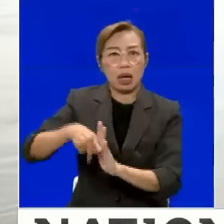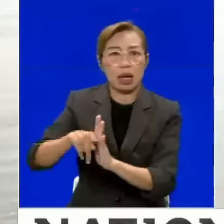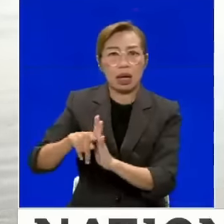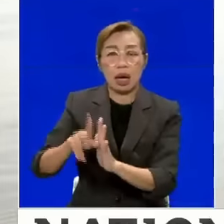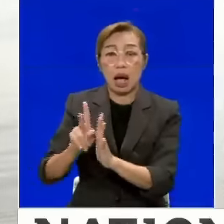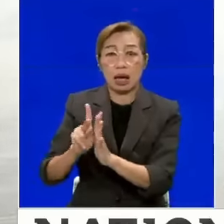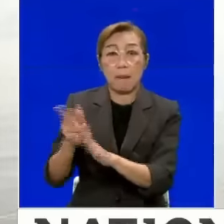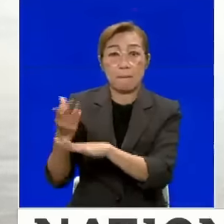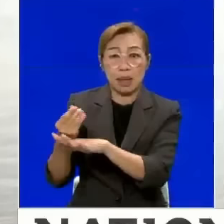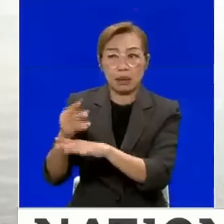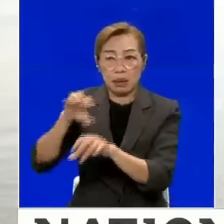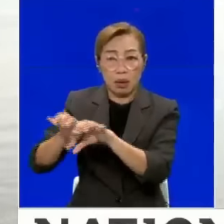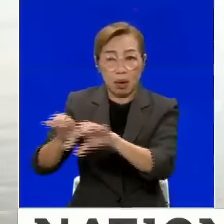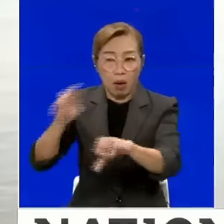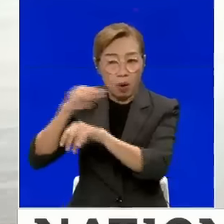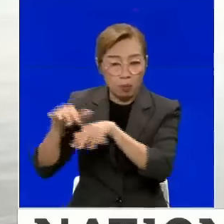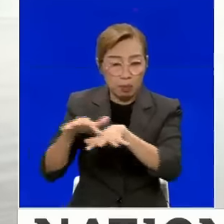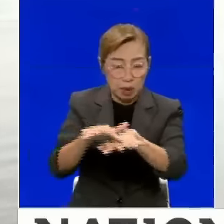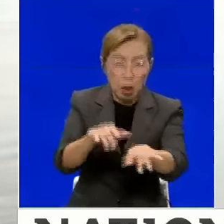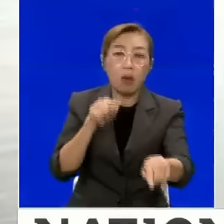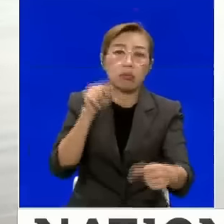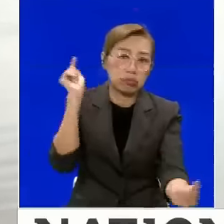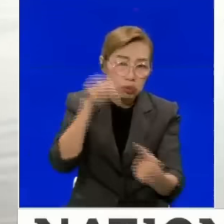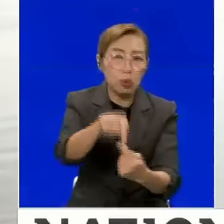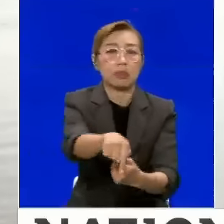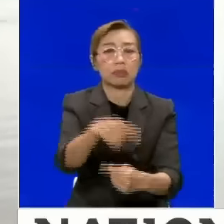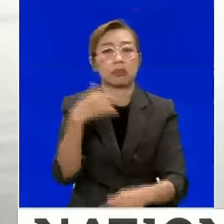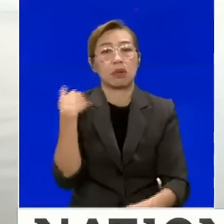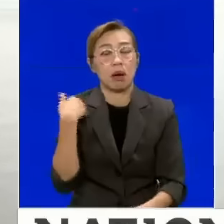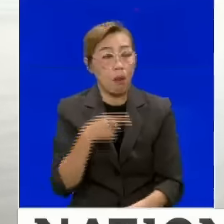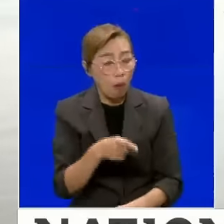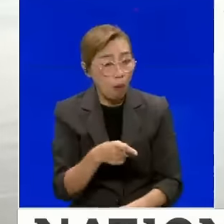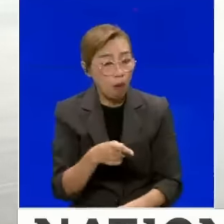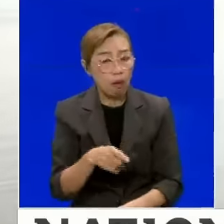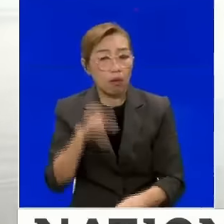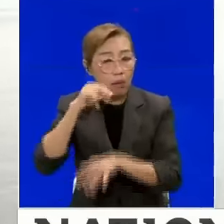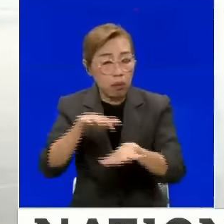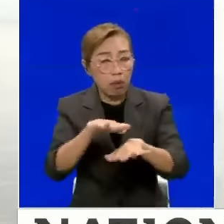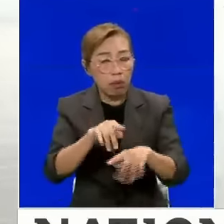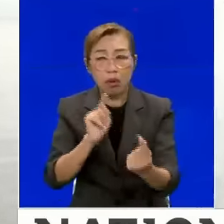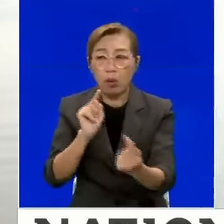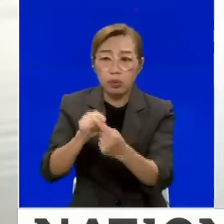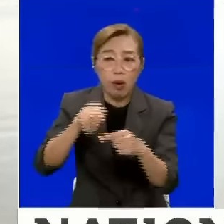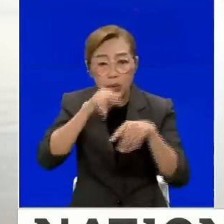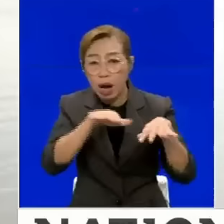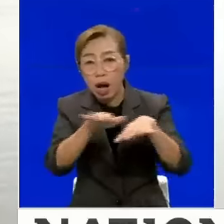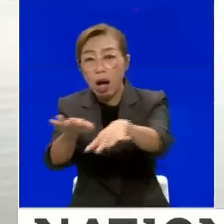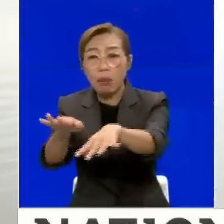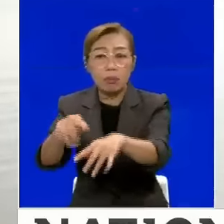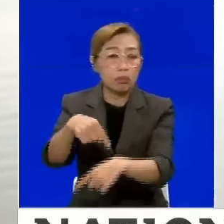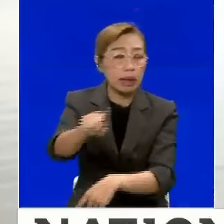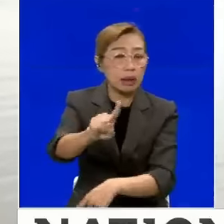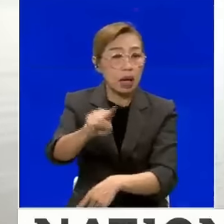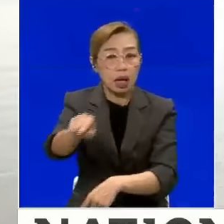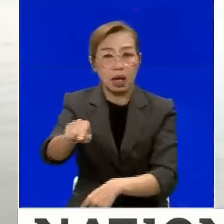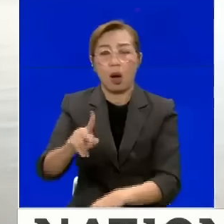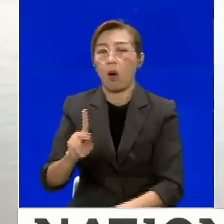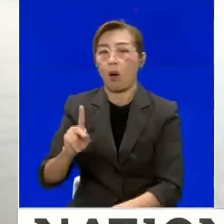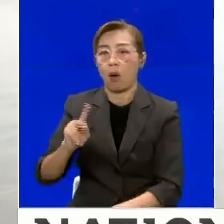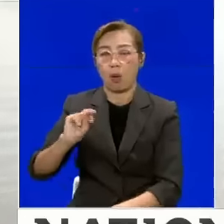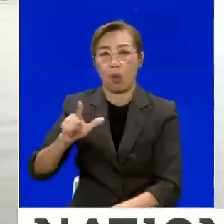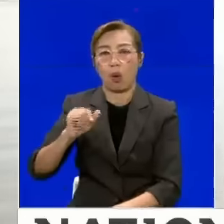แดง โอ้มาจากกำแพงเพชรก็มารวมที่นี ่ครับ ออกที่ไหนต่อครับกงไกรลาดเหรอครับ จากนี้ไปกงไกรลาดครับ